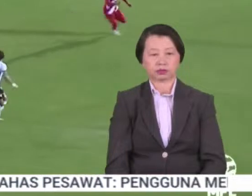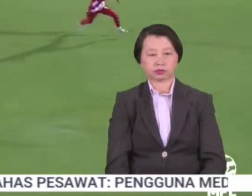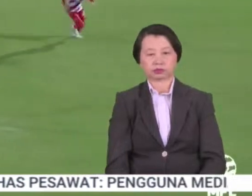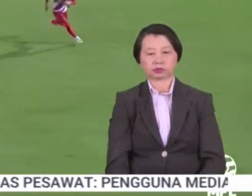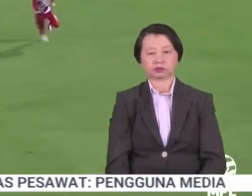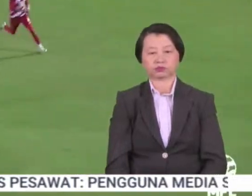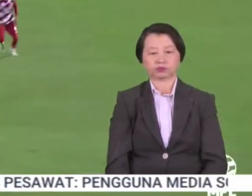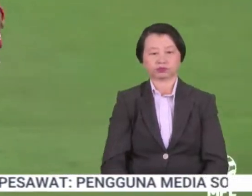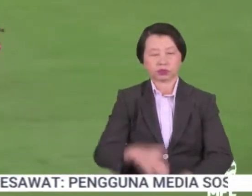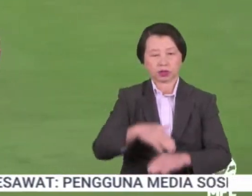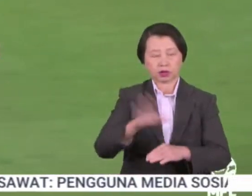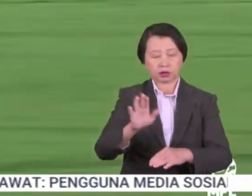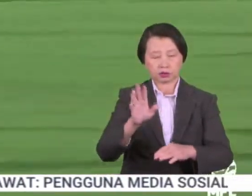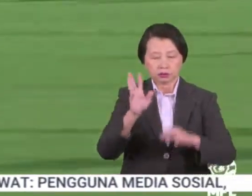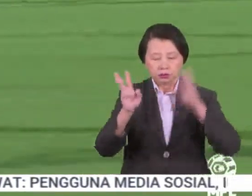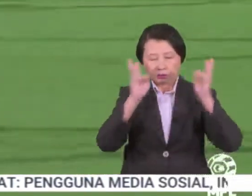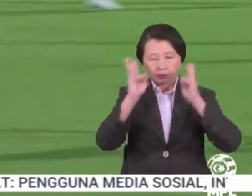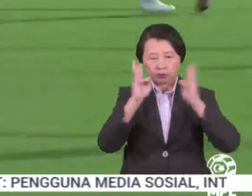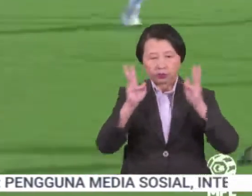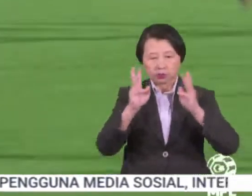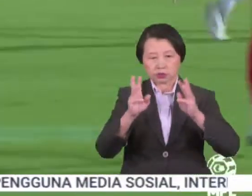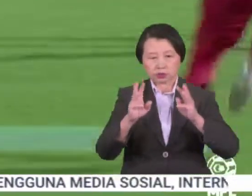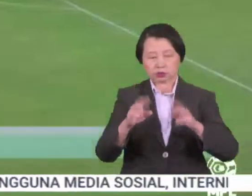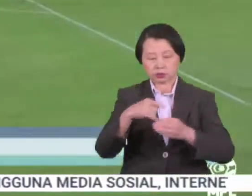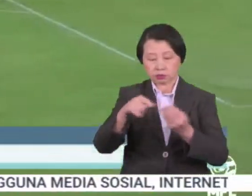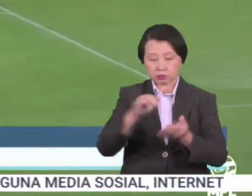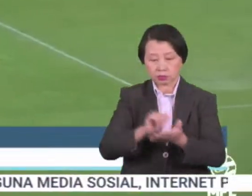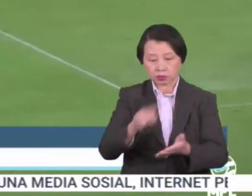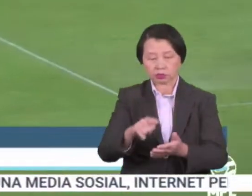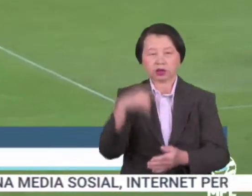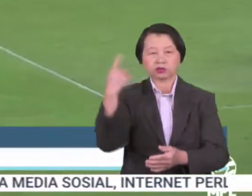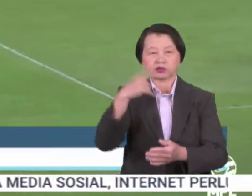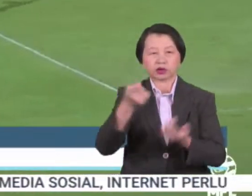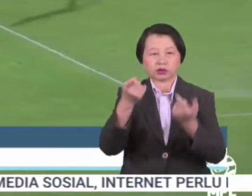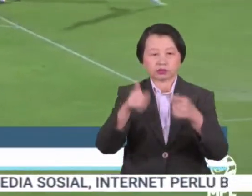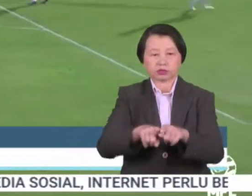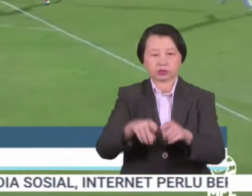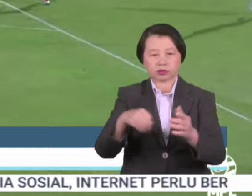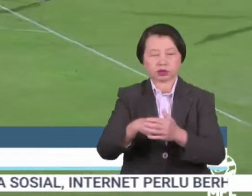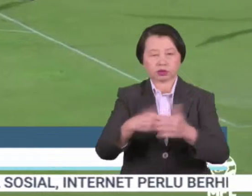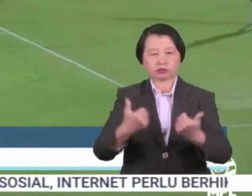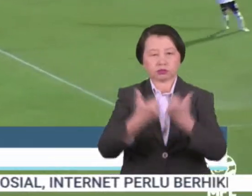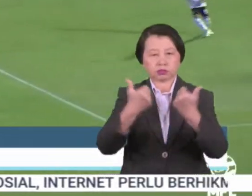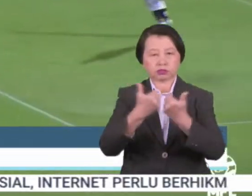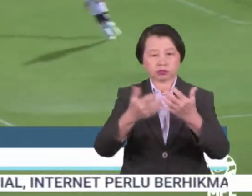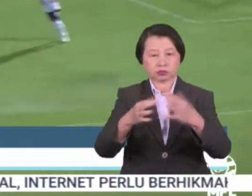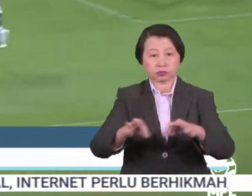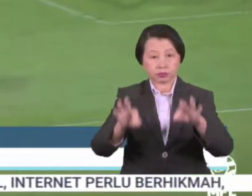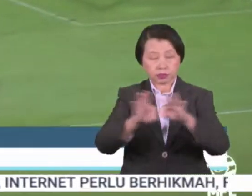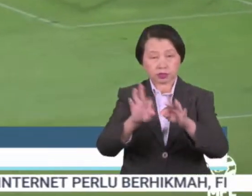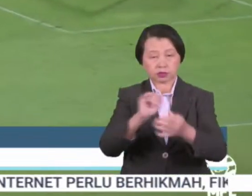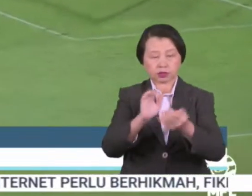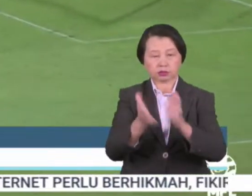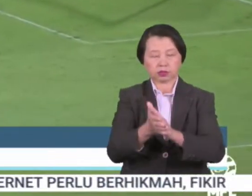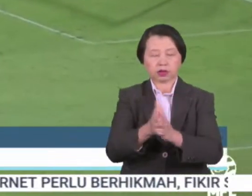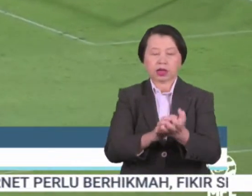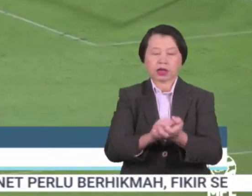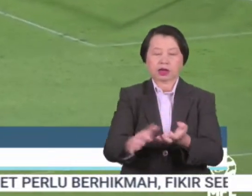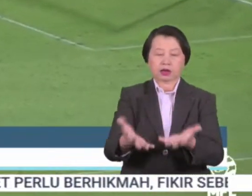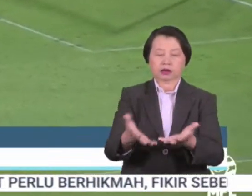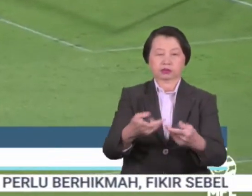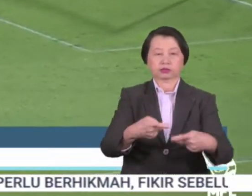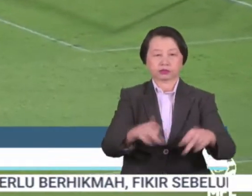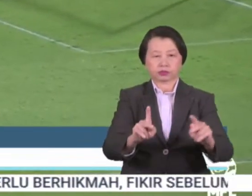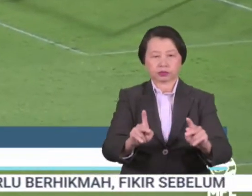Mara lebih membimbangkan situasi Itu kerap berlaku dalam perlawanan penting sekaligus menjejaskan